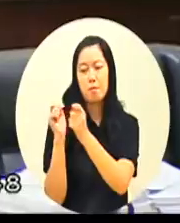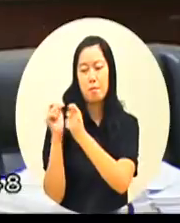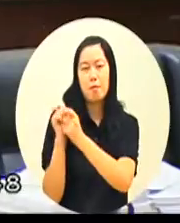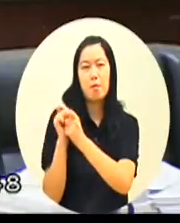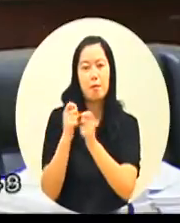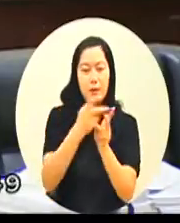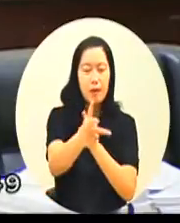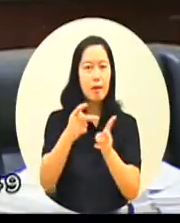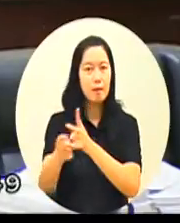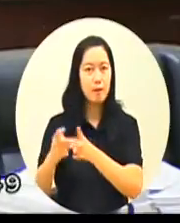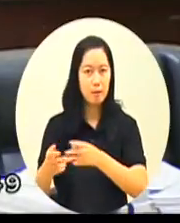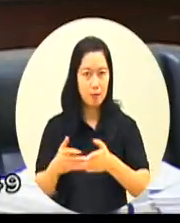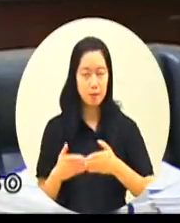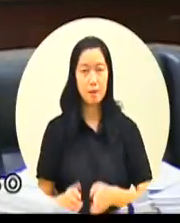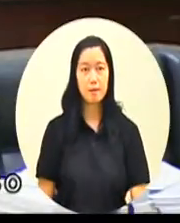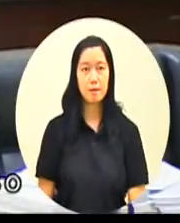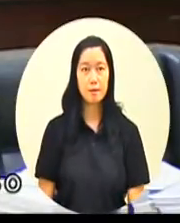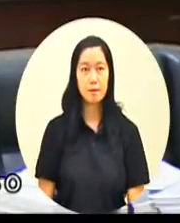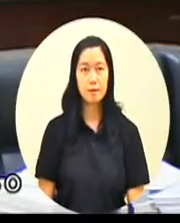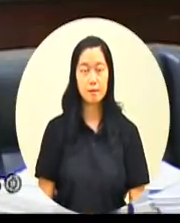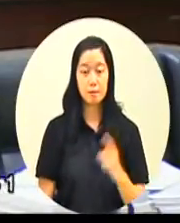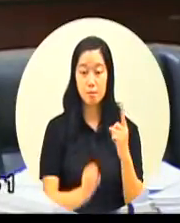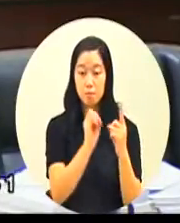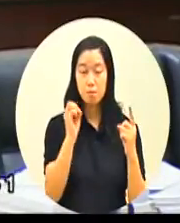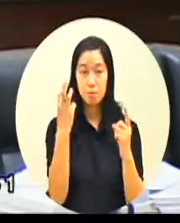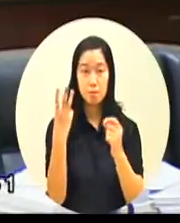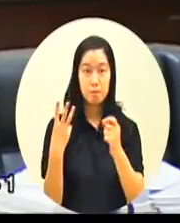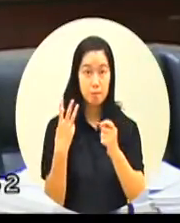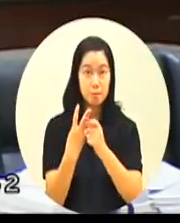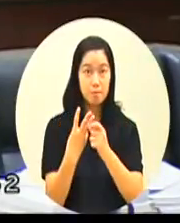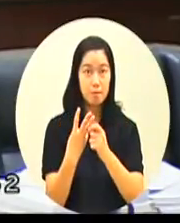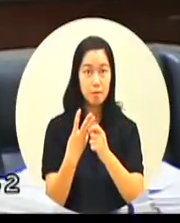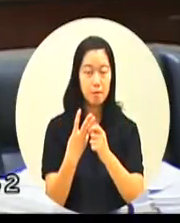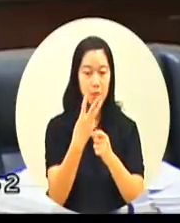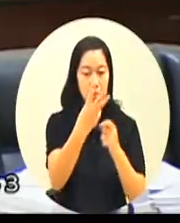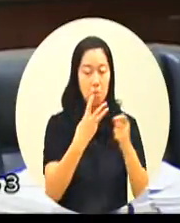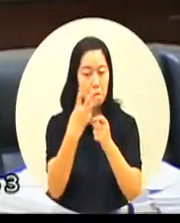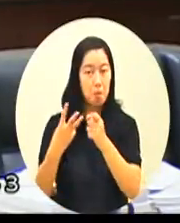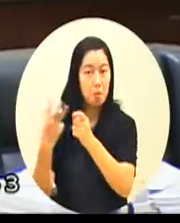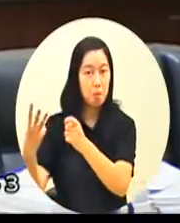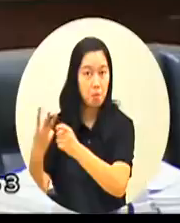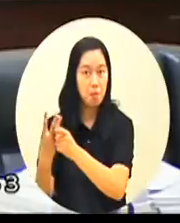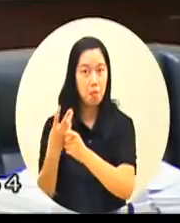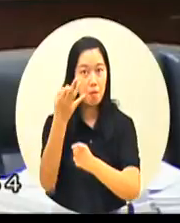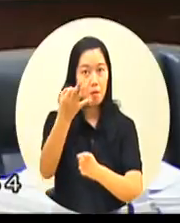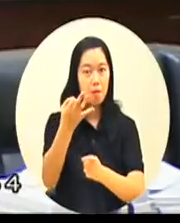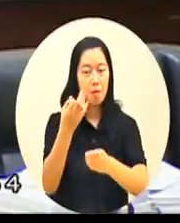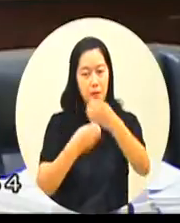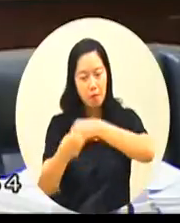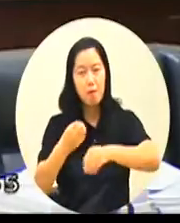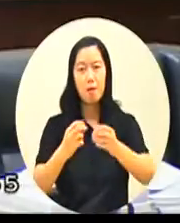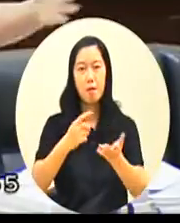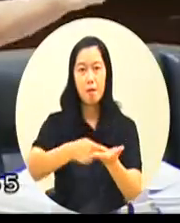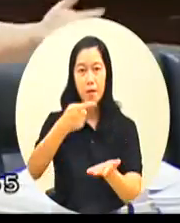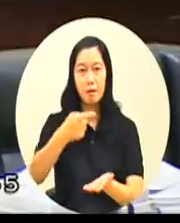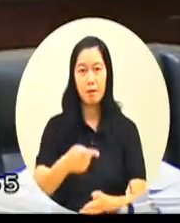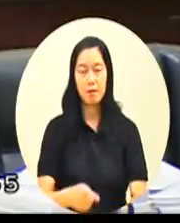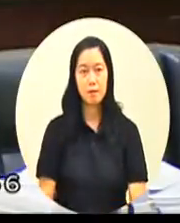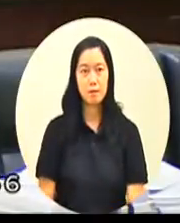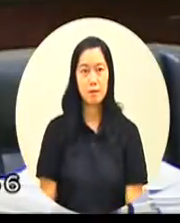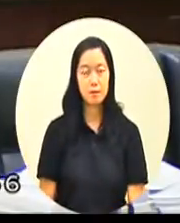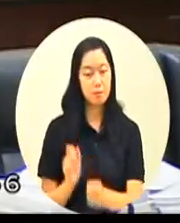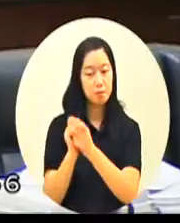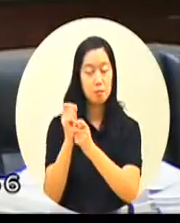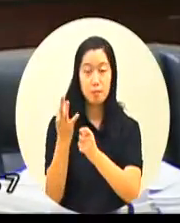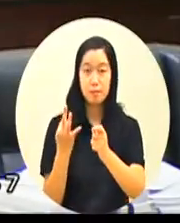税103年，我们大概每3年要做一个调整。那当然在这几年